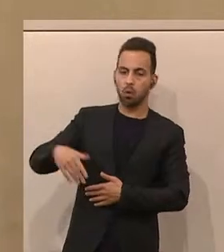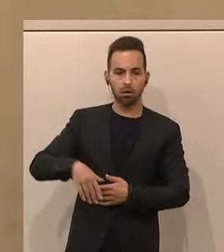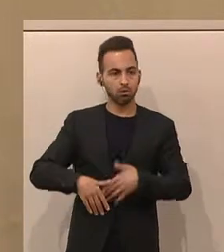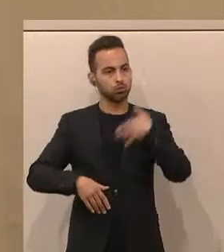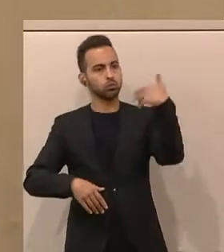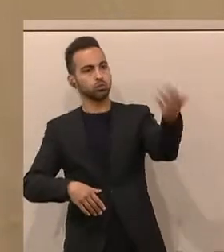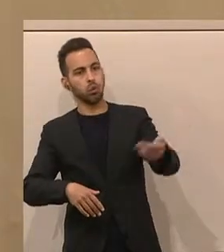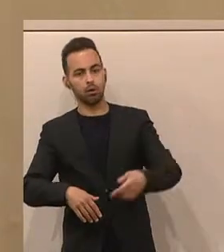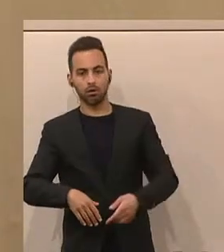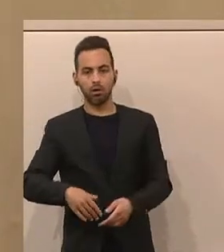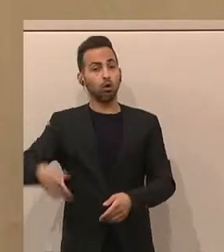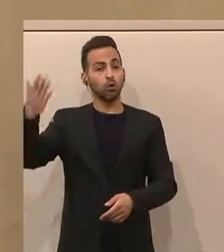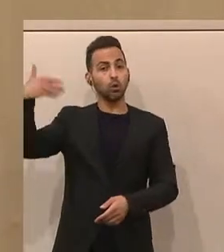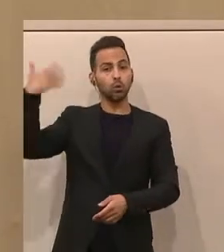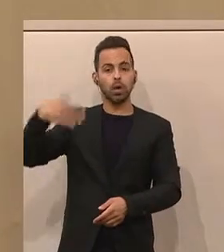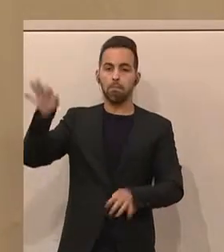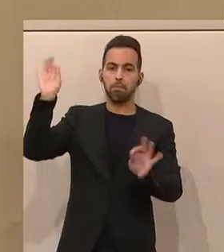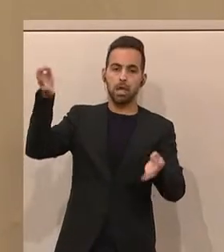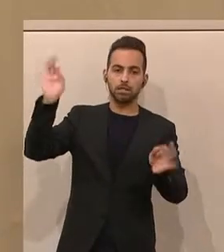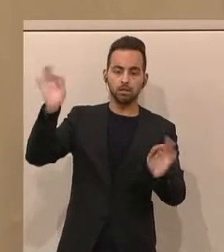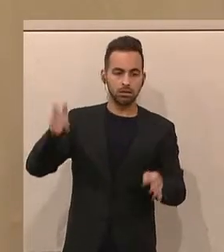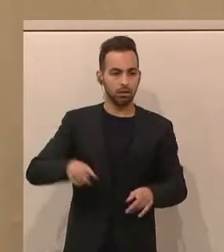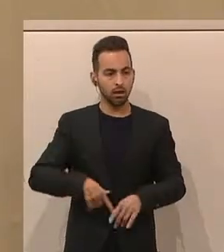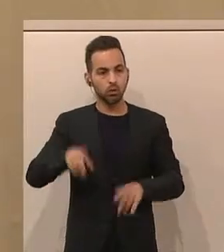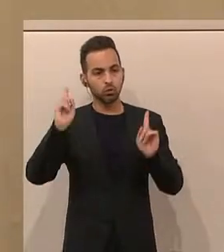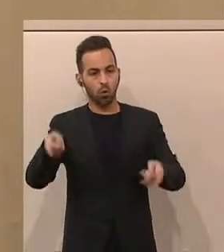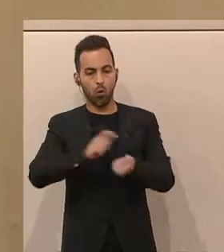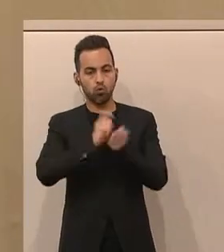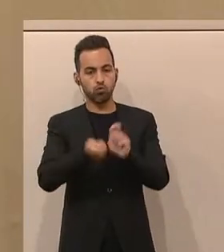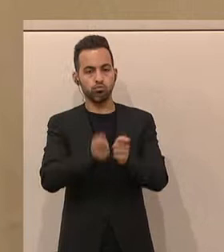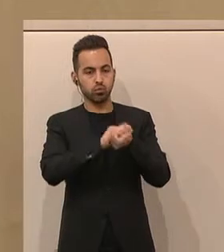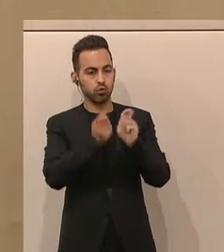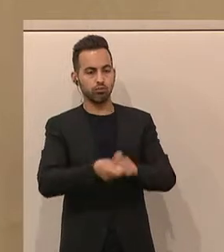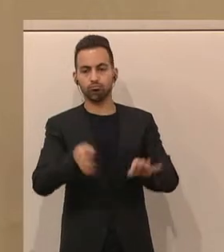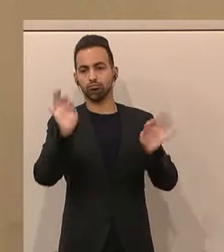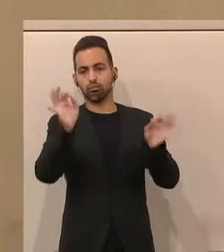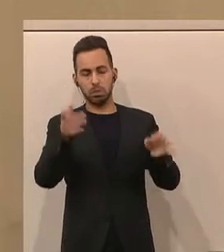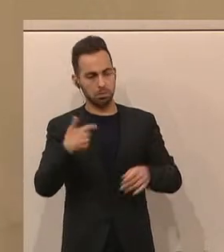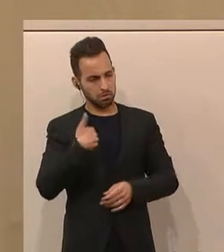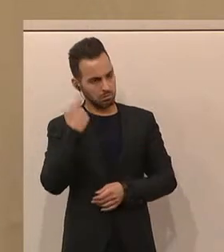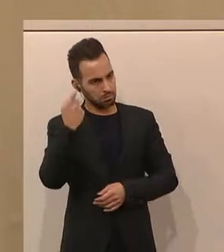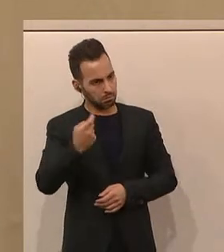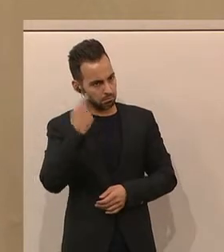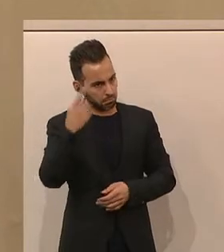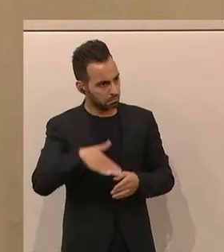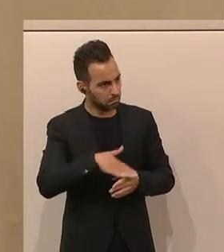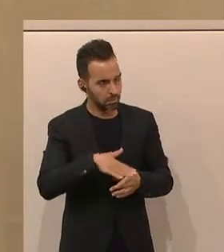erklären, was denn früher alles besser zu machen gewesen wäre, entbehrt nicht einer gewissen